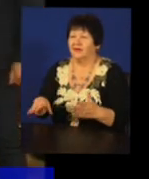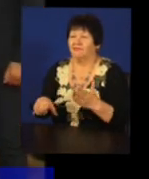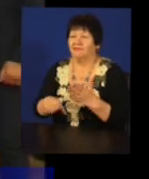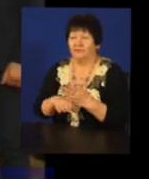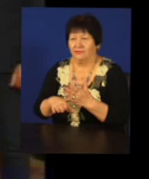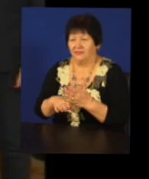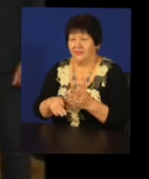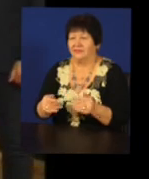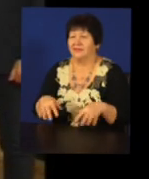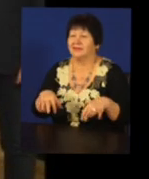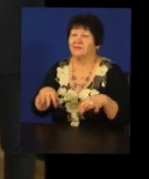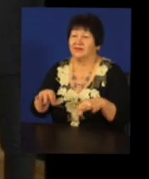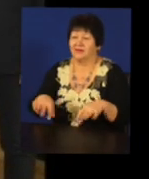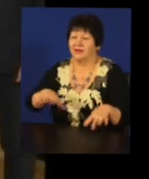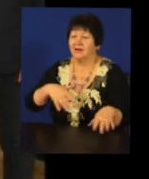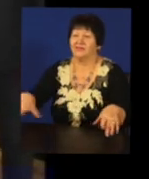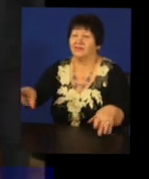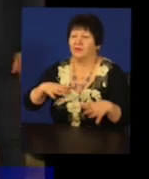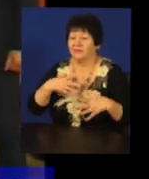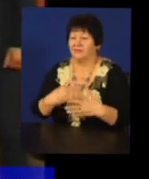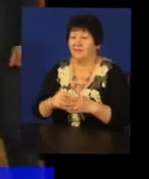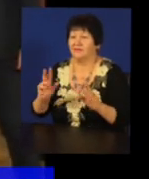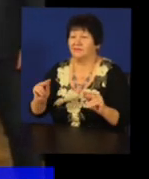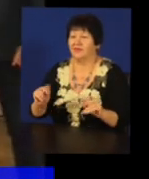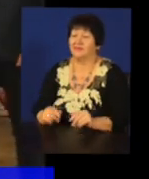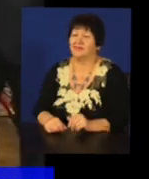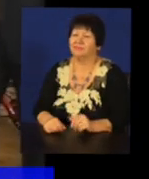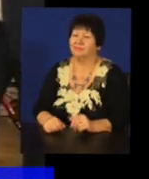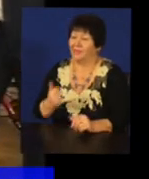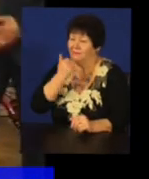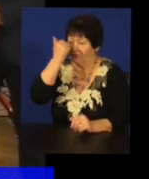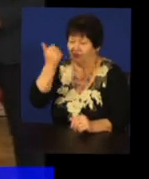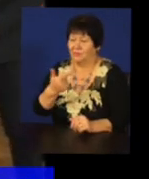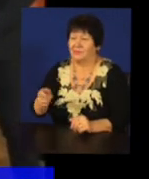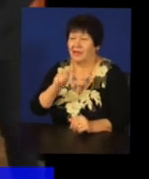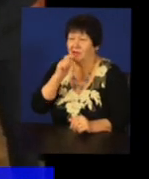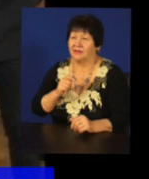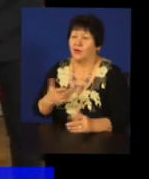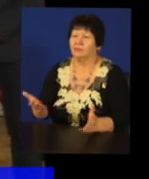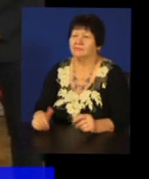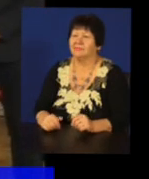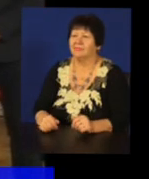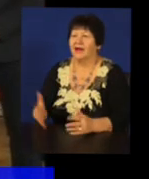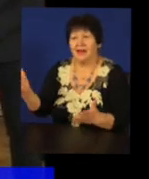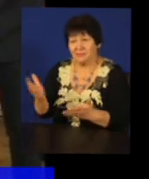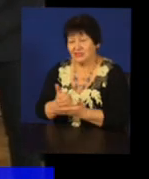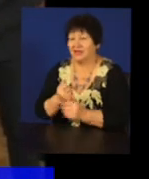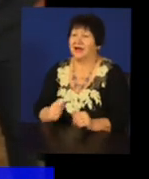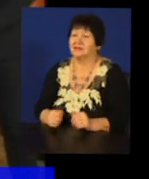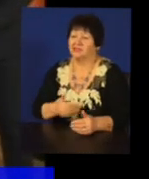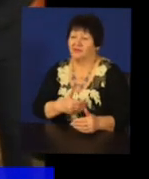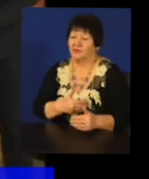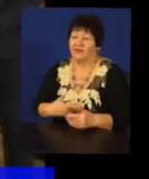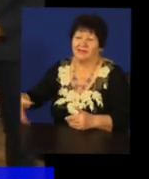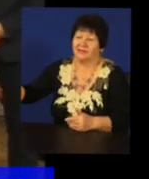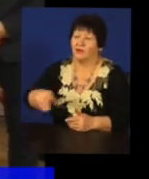mașină cu toată familia fericit. Vă mulțumesc și vouă frumos de cadou care l-am câștigat și vă doresc